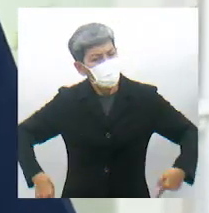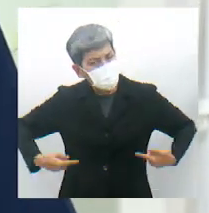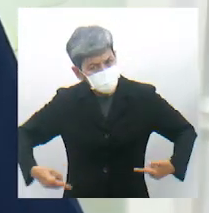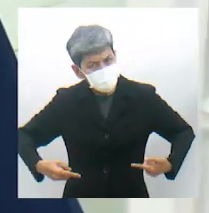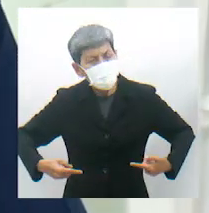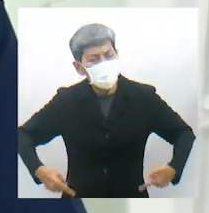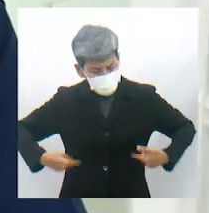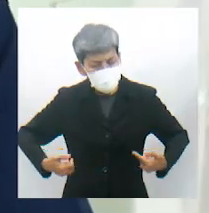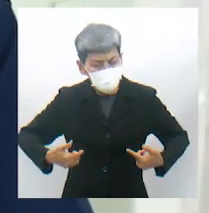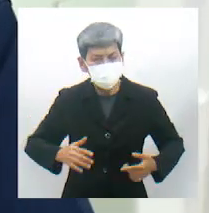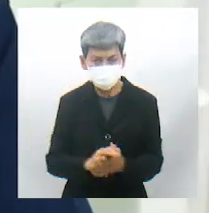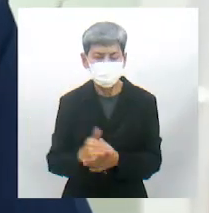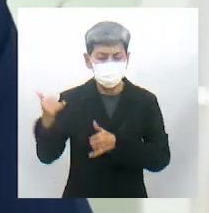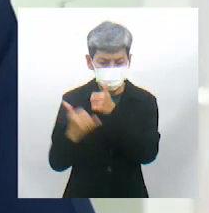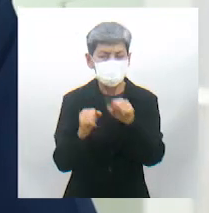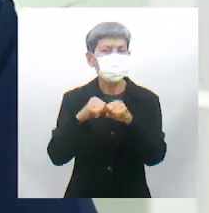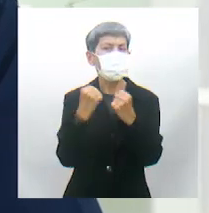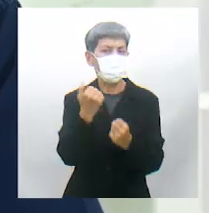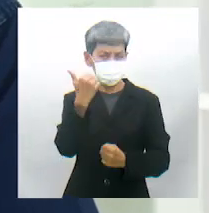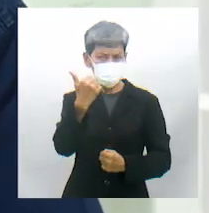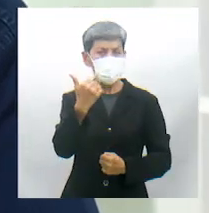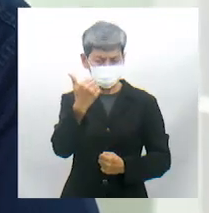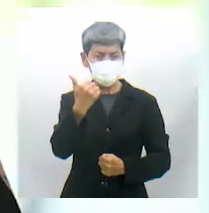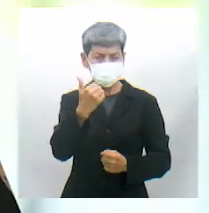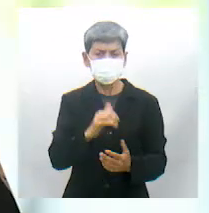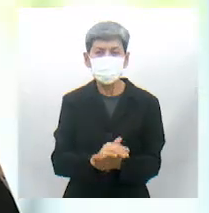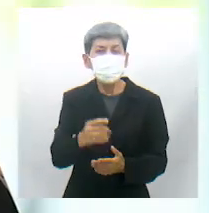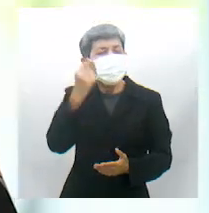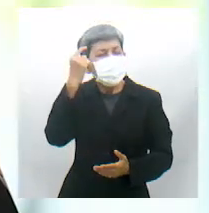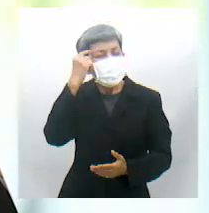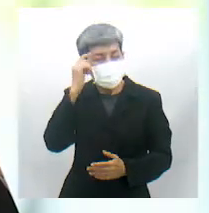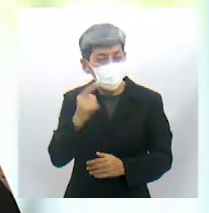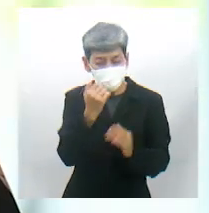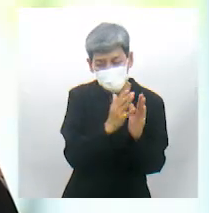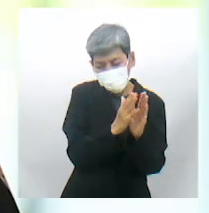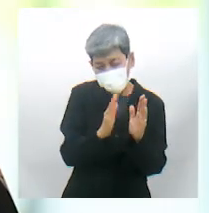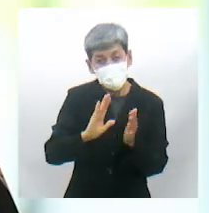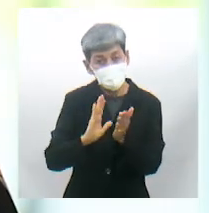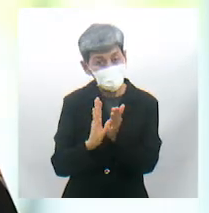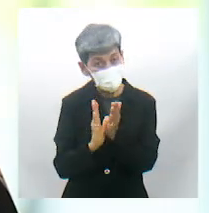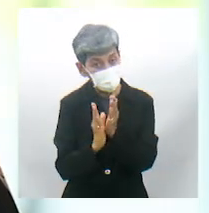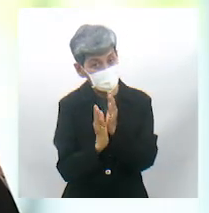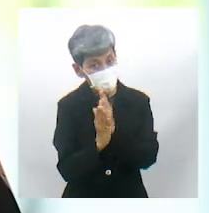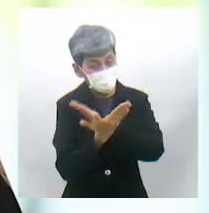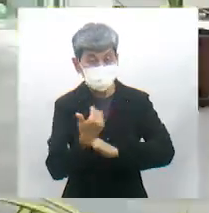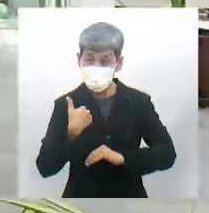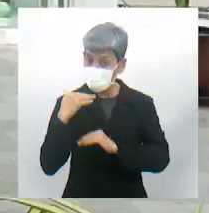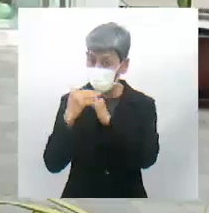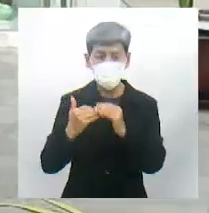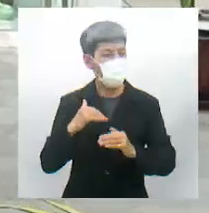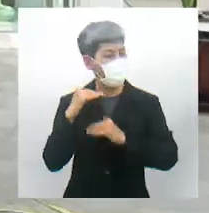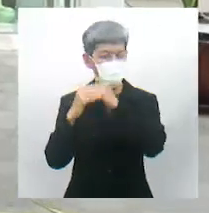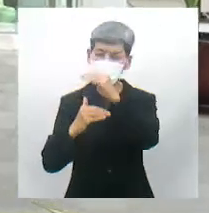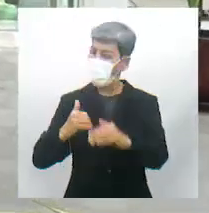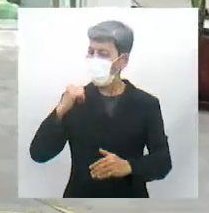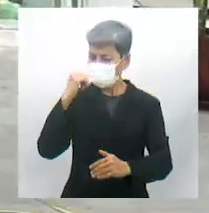วินแชร์มาที่สมาคมได้เลยครับ คิดว่าจากวันแรกจนถึงวันนี้มีอะไรเปลี่ยนแปลงไป โอ้เปลี่ยนแปลงเยอ